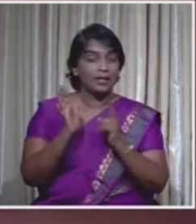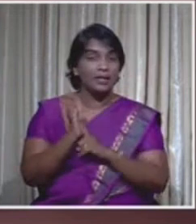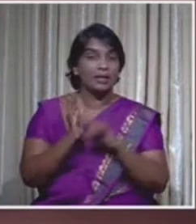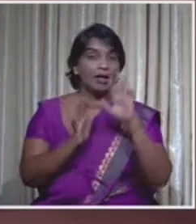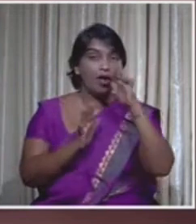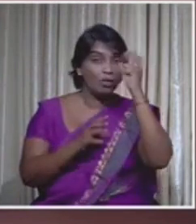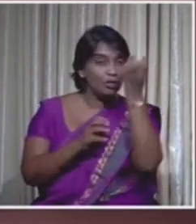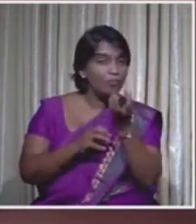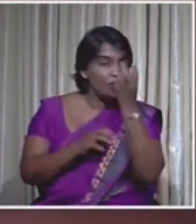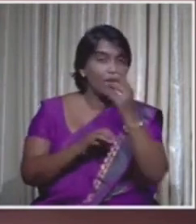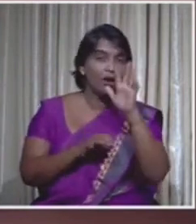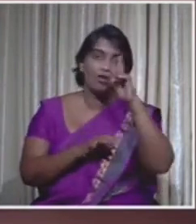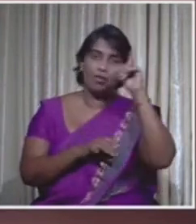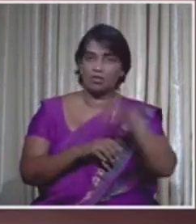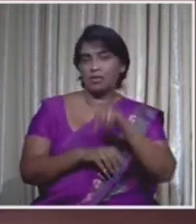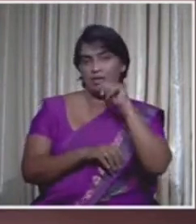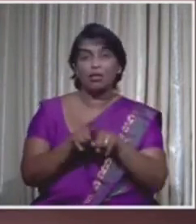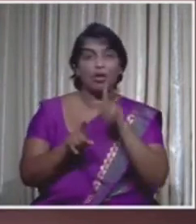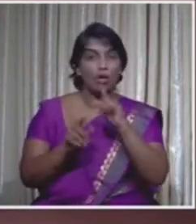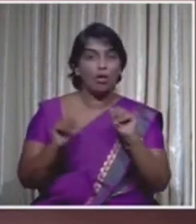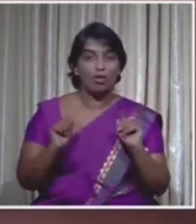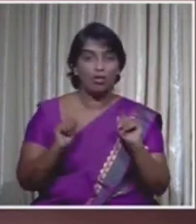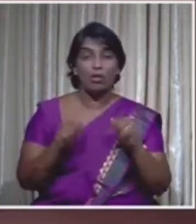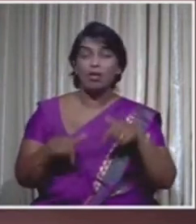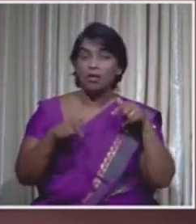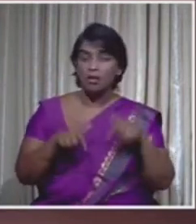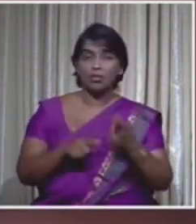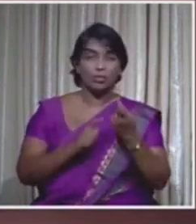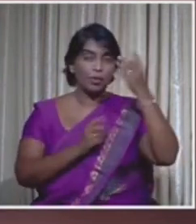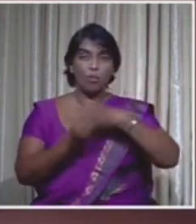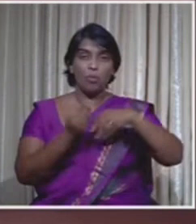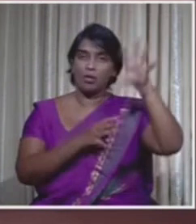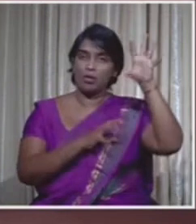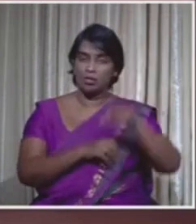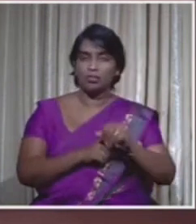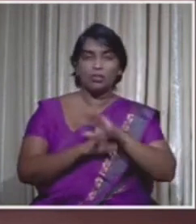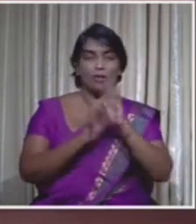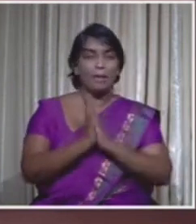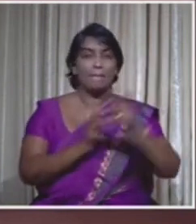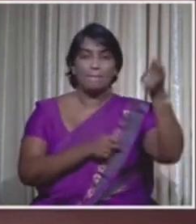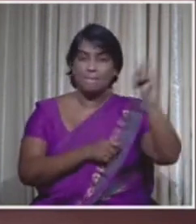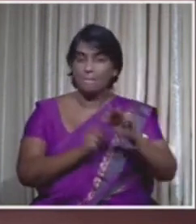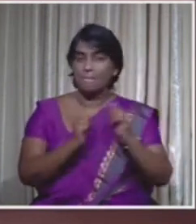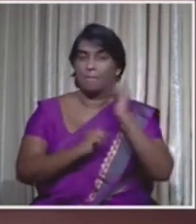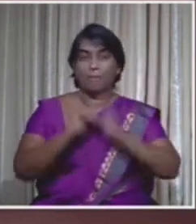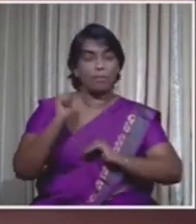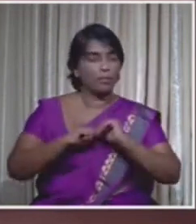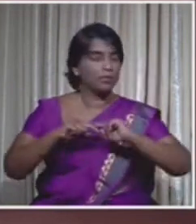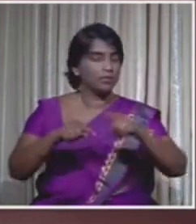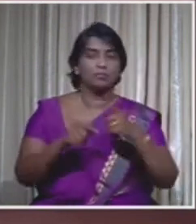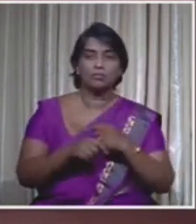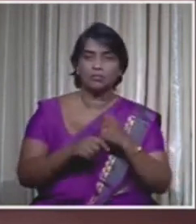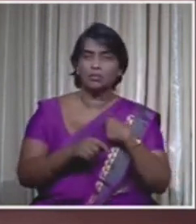90000ක් ආවා ඔක ඇත්ත කතාව හරිද හැබැයි මොකක්ද උනේද දැන් අවසානයේ අධික මිලට පොහොර ගත්ත සියලු මිලදී ගැනීම ක්‍රියාපටිපාටි අනුගමනය කරා